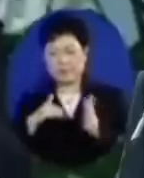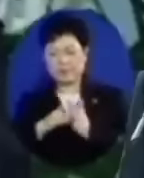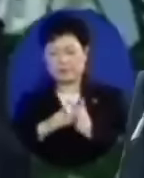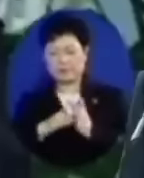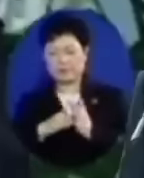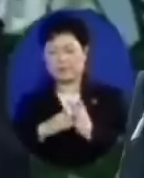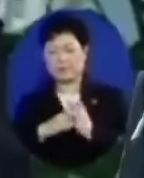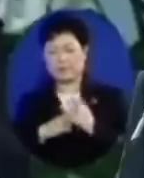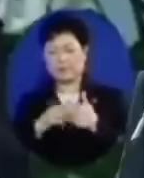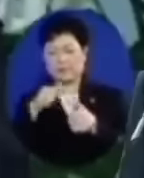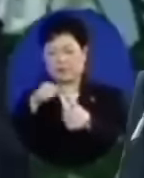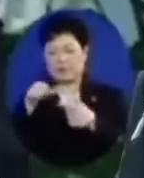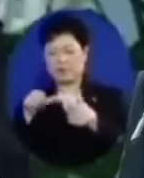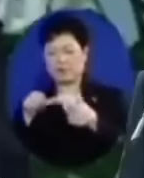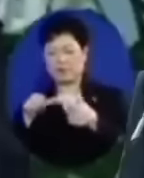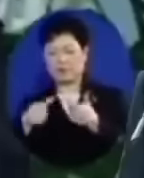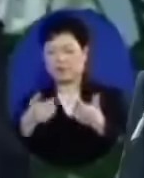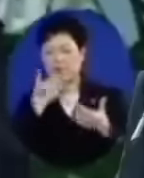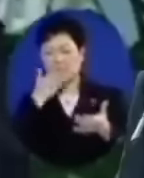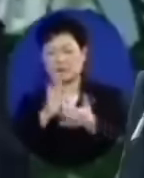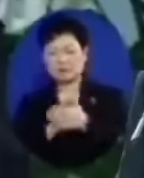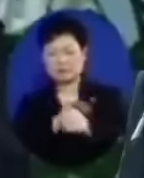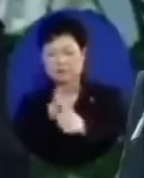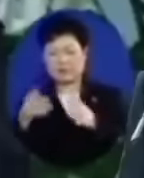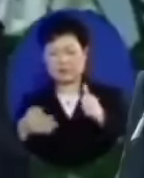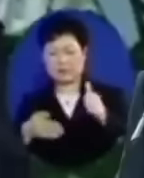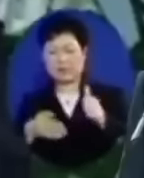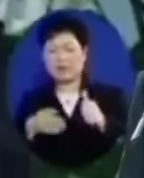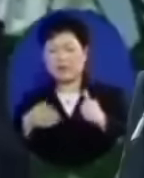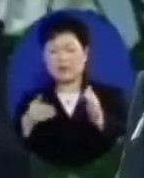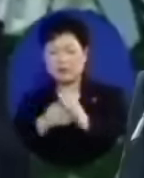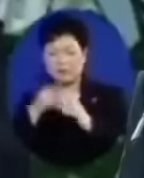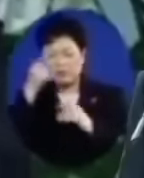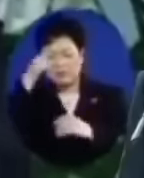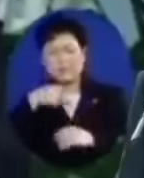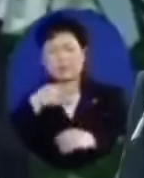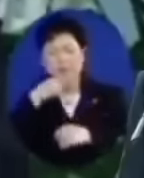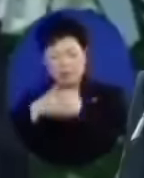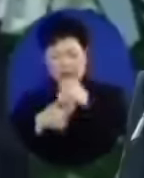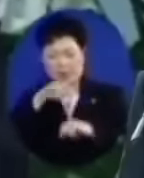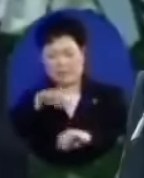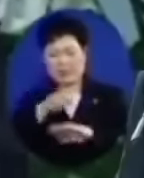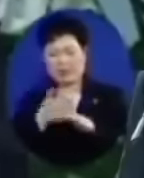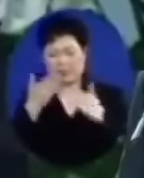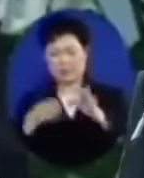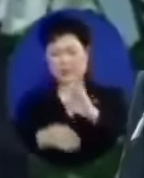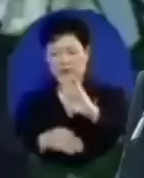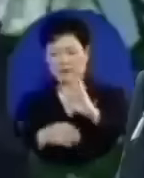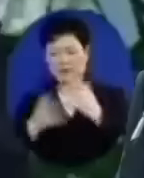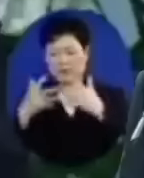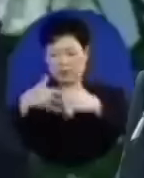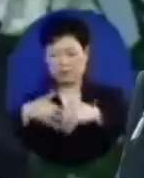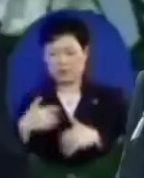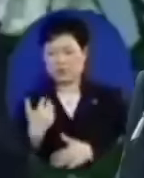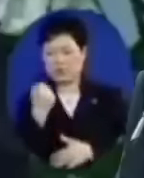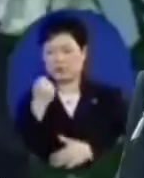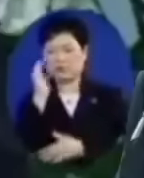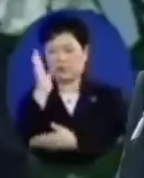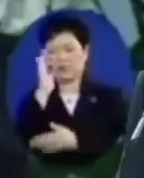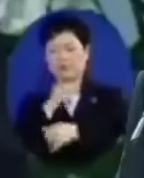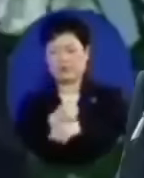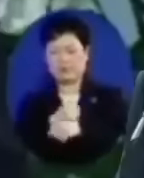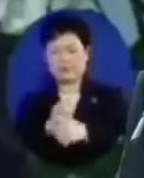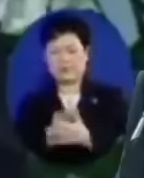한꺼번에 두 아들 장례식을 지내면서도 슬퍼하지 않고 하나님께 감사할 열 가지 조건을 가지고서 설교를